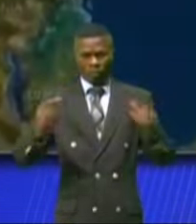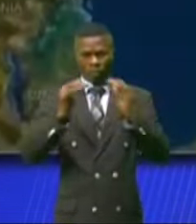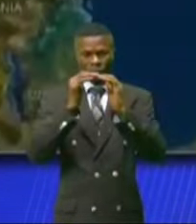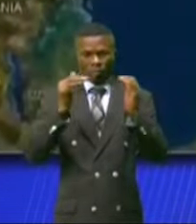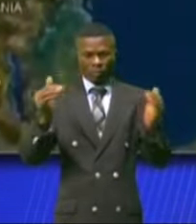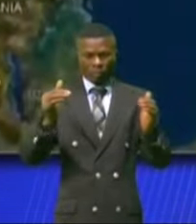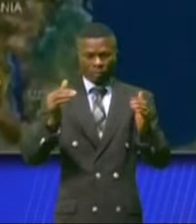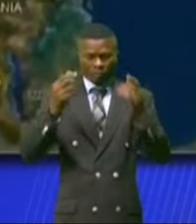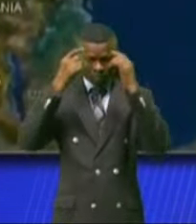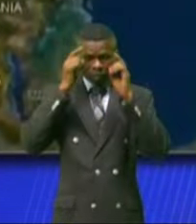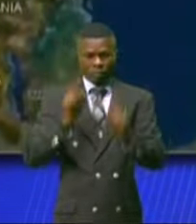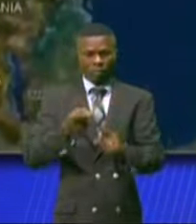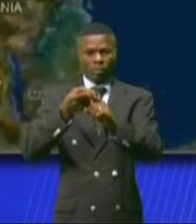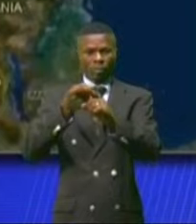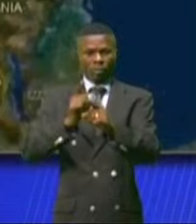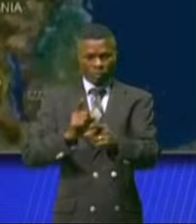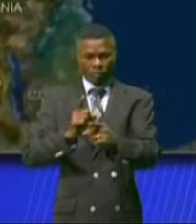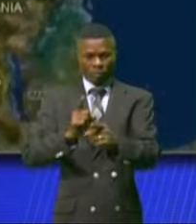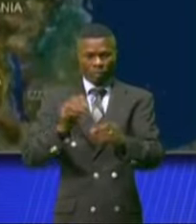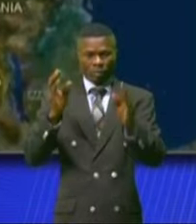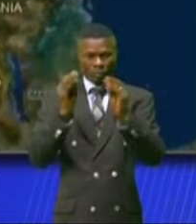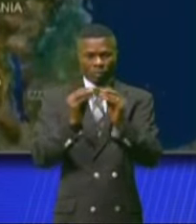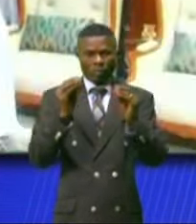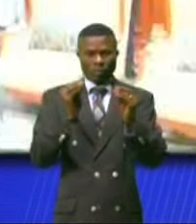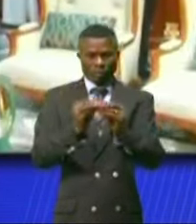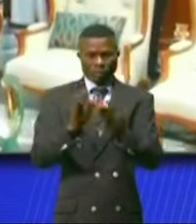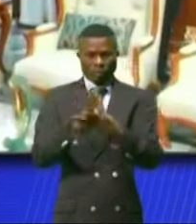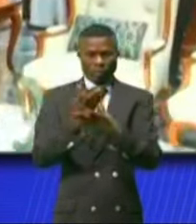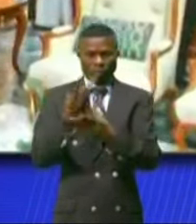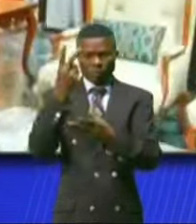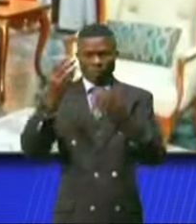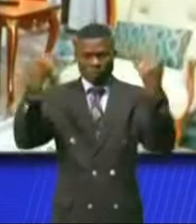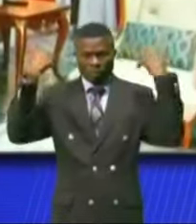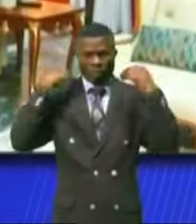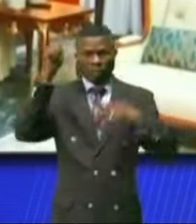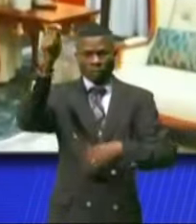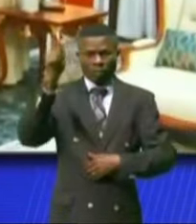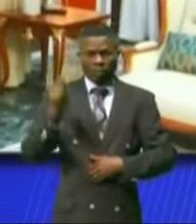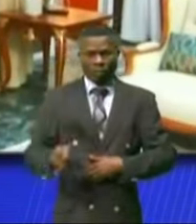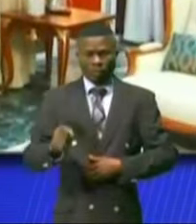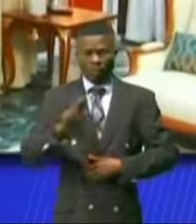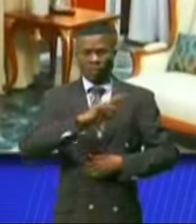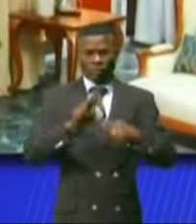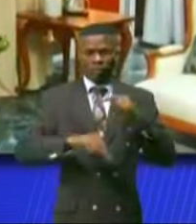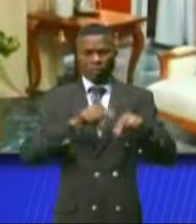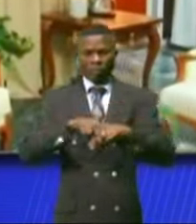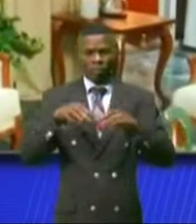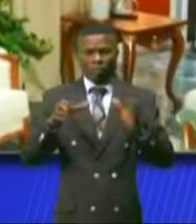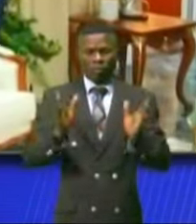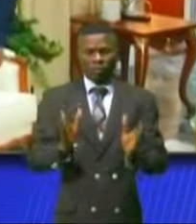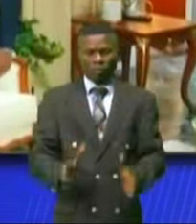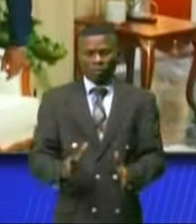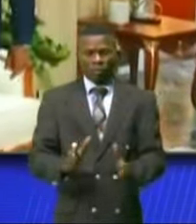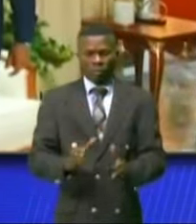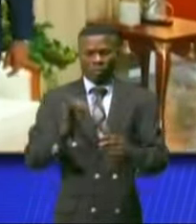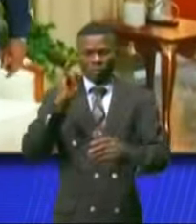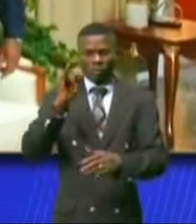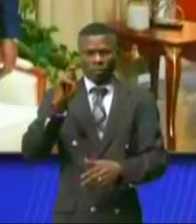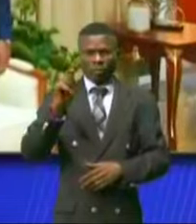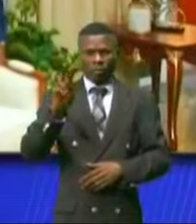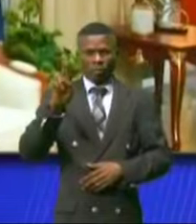la paix. La décision a été prise au cours d'une réunion entre deux officiers généraux de l'armée nationale congolaise en